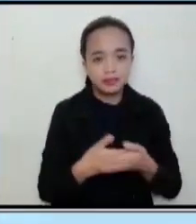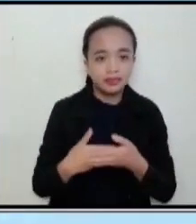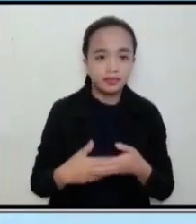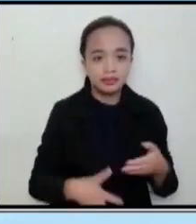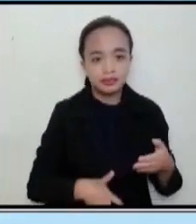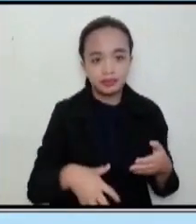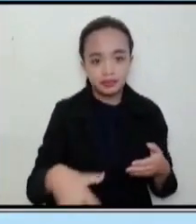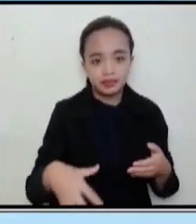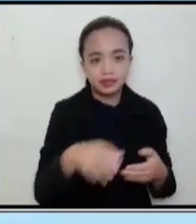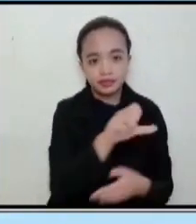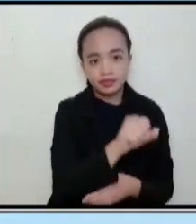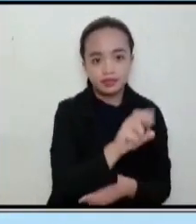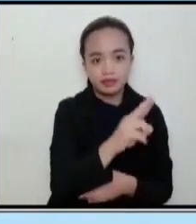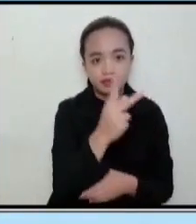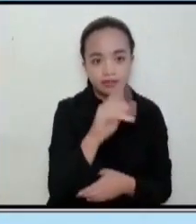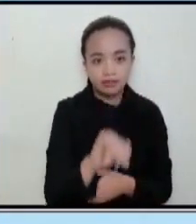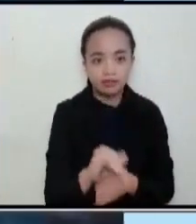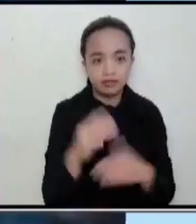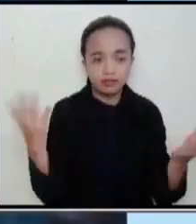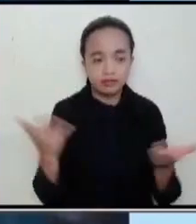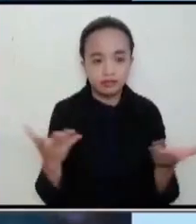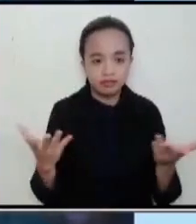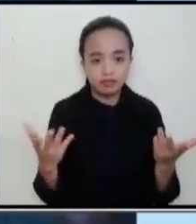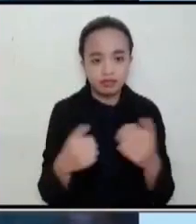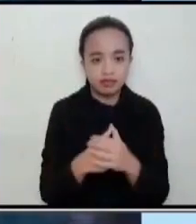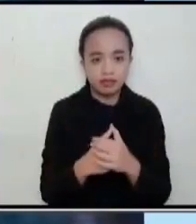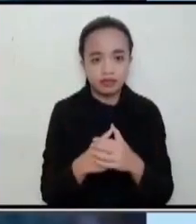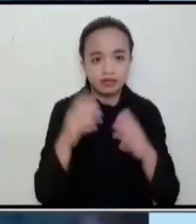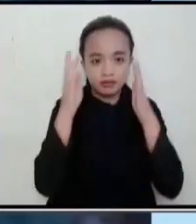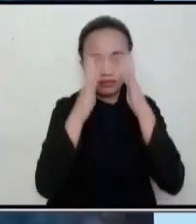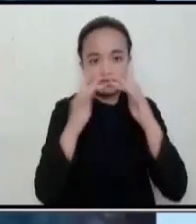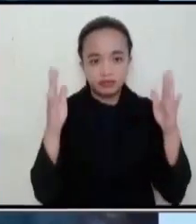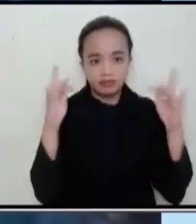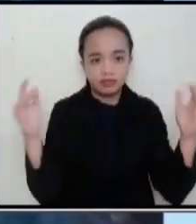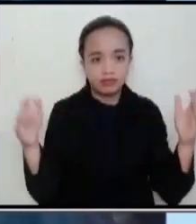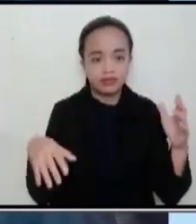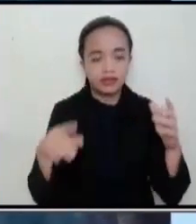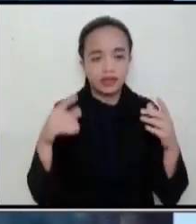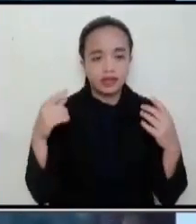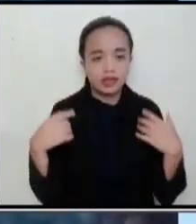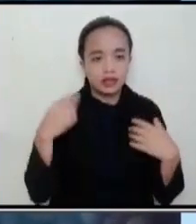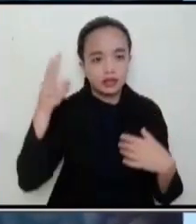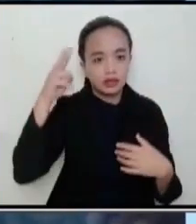recent appearance sa Corona Capital Festival sa Mexico City.